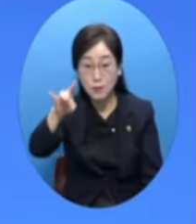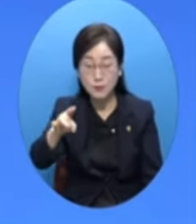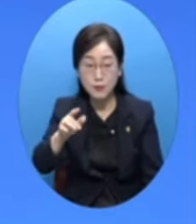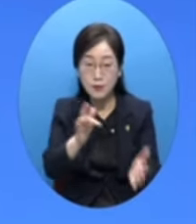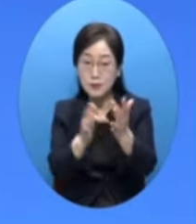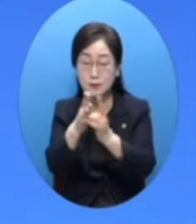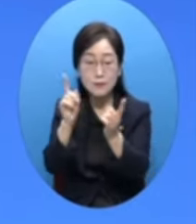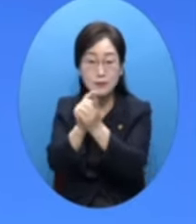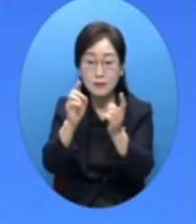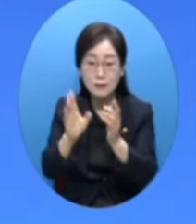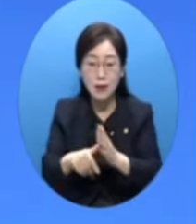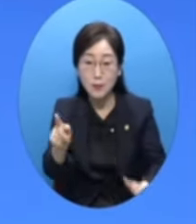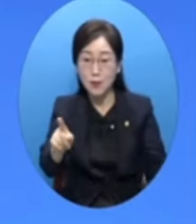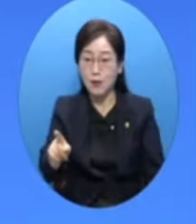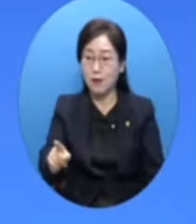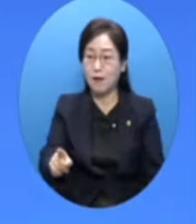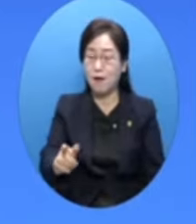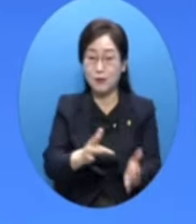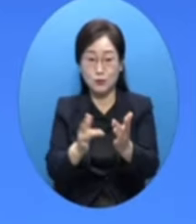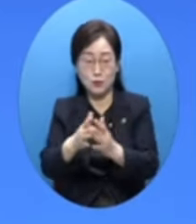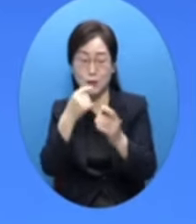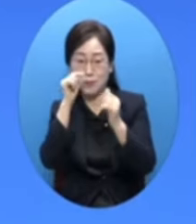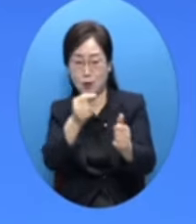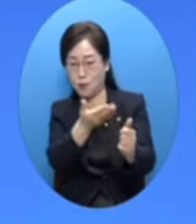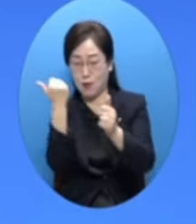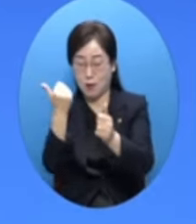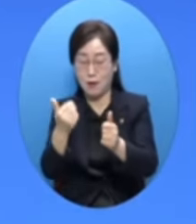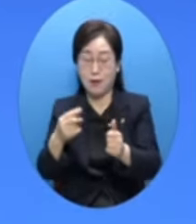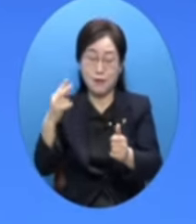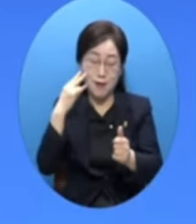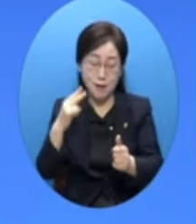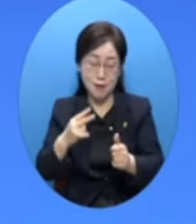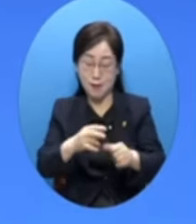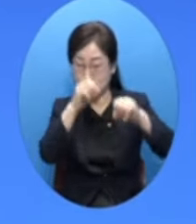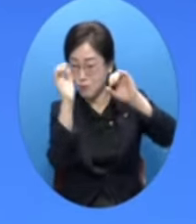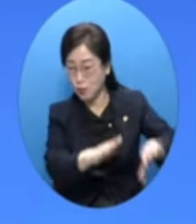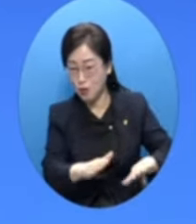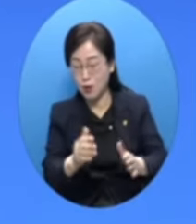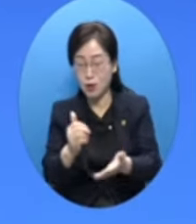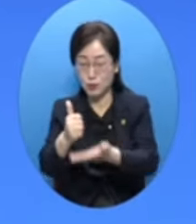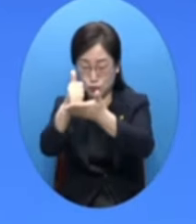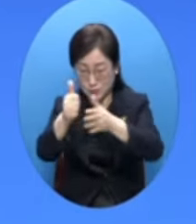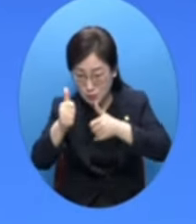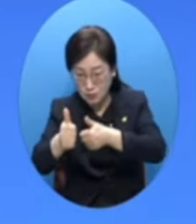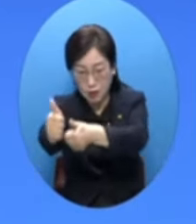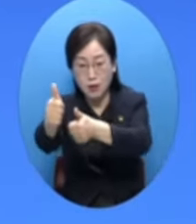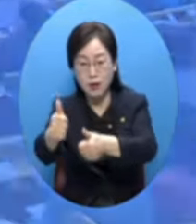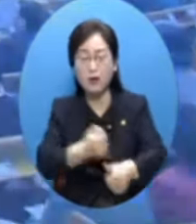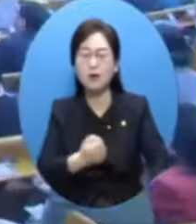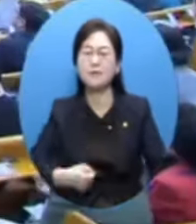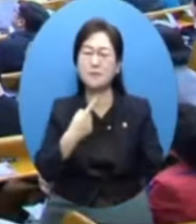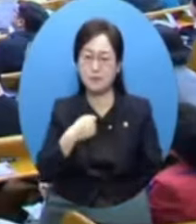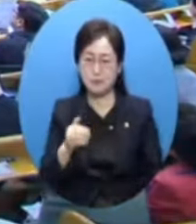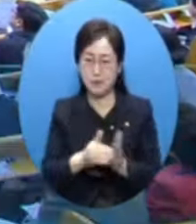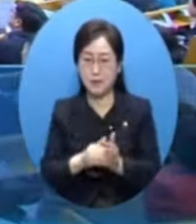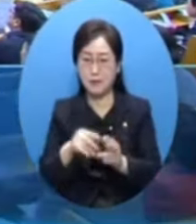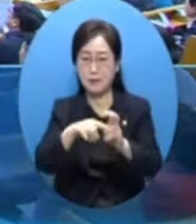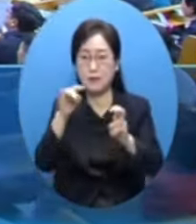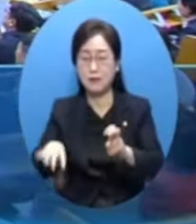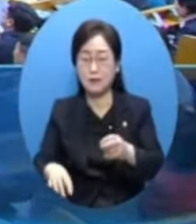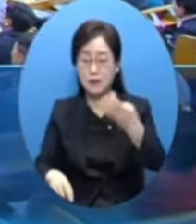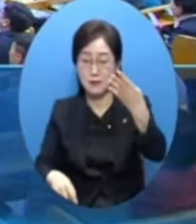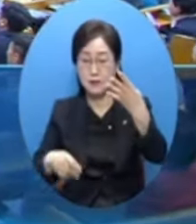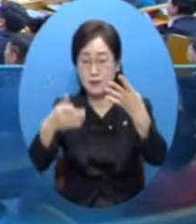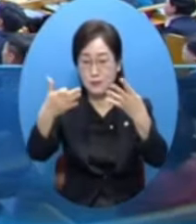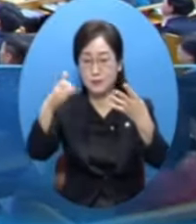예수님 말씀 한마디에 모든 것을 다 내려놓고 주님을 위해서 헌신했던 저들의 모습입니다. 마태복음 4장 19절